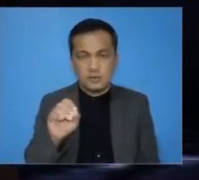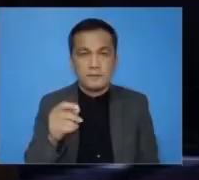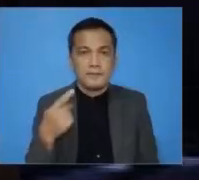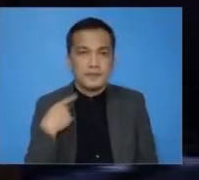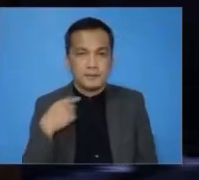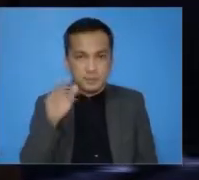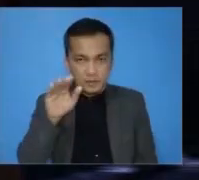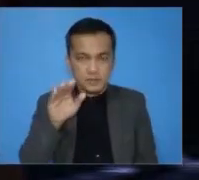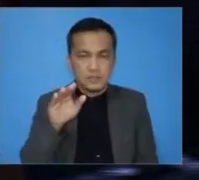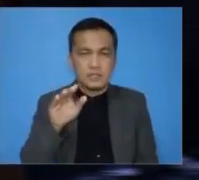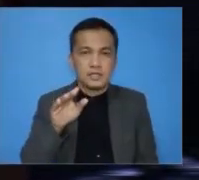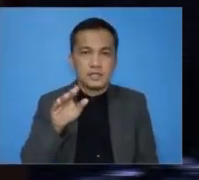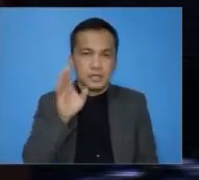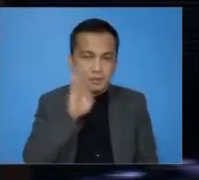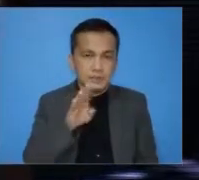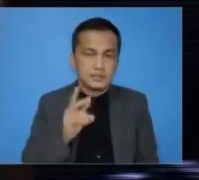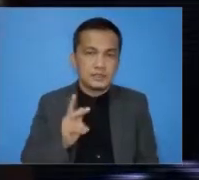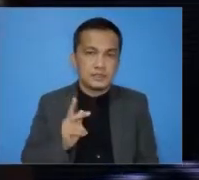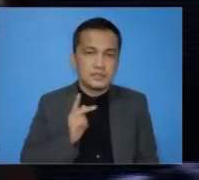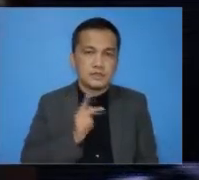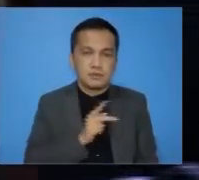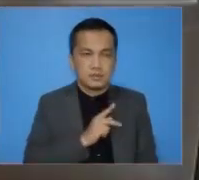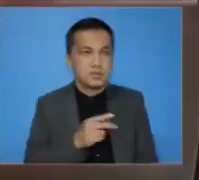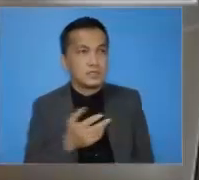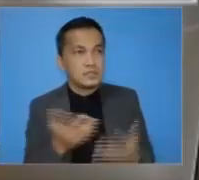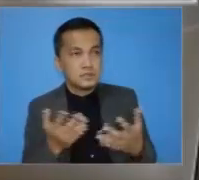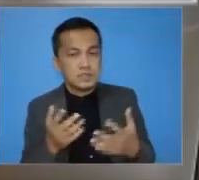kagawad sa kanya. Yalawi kung saan ka man naroon,